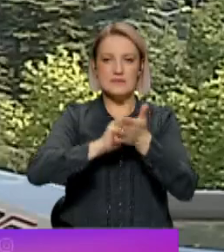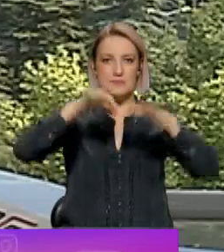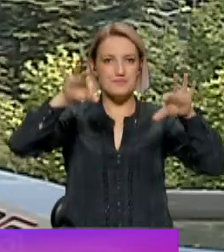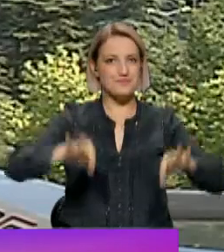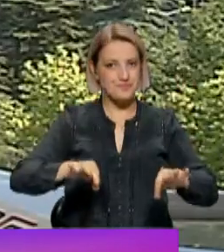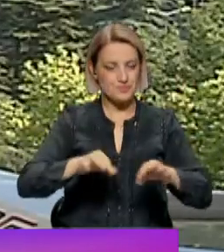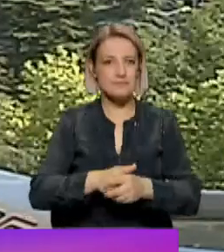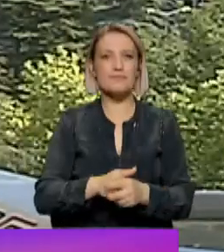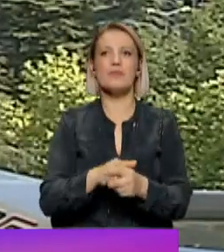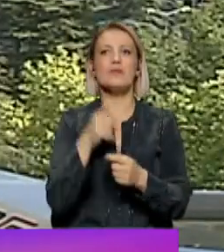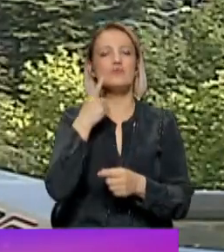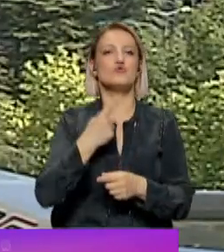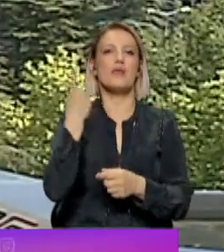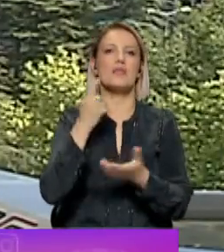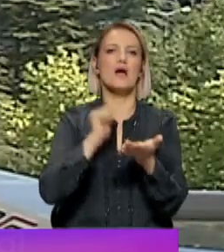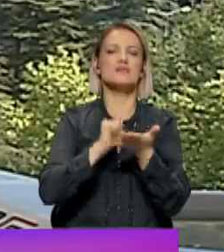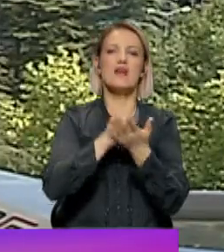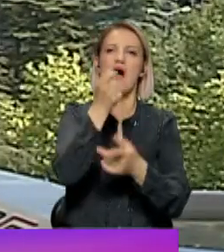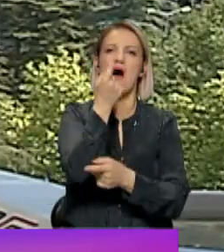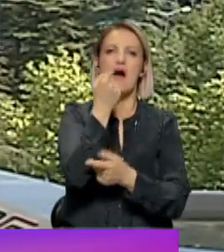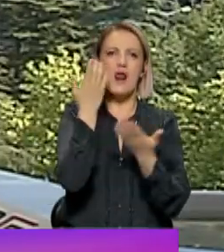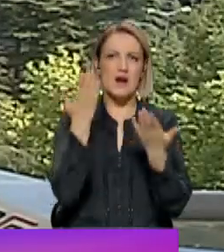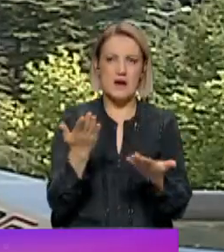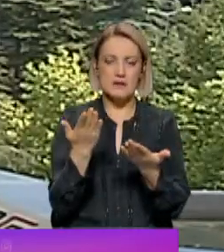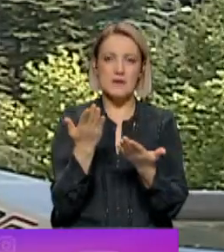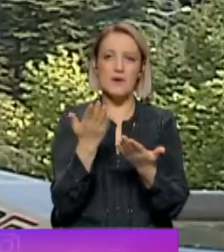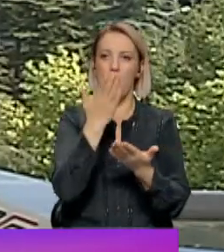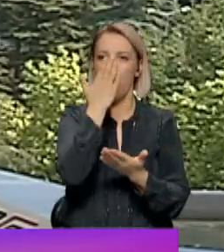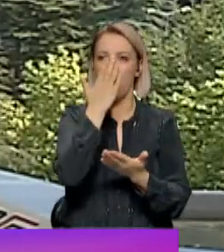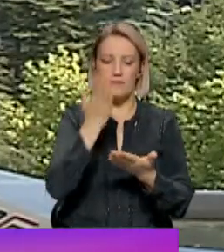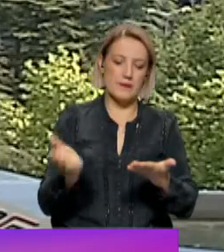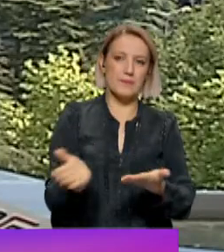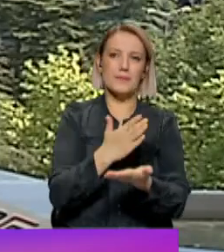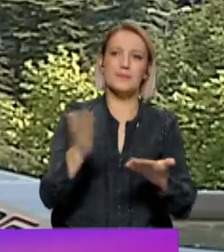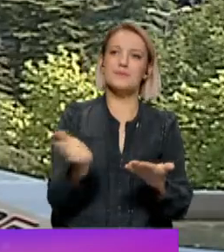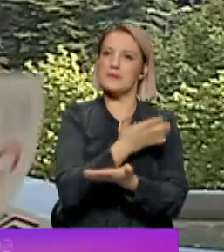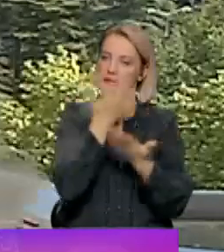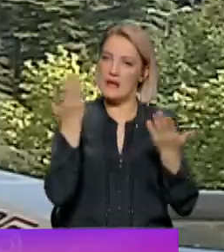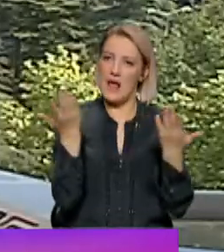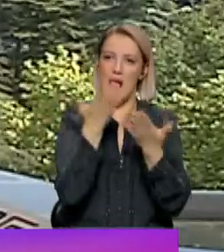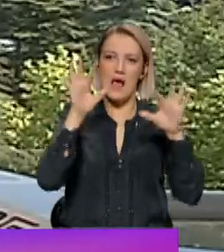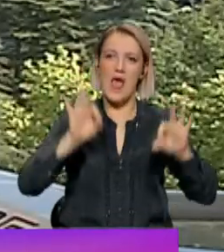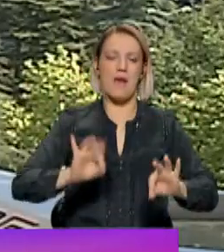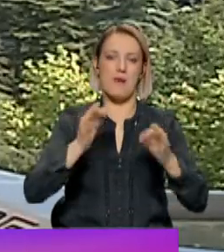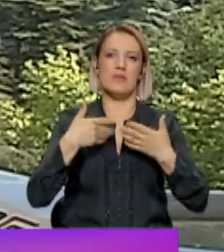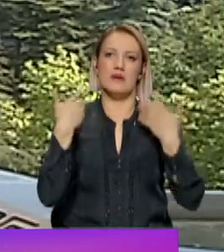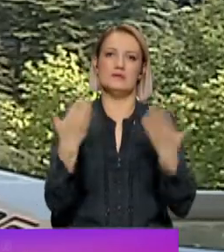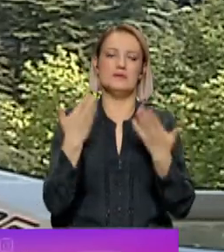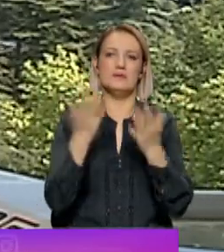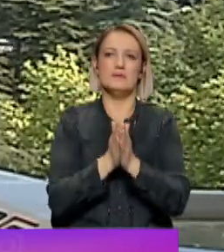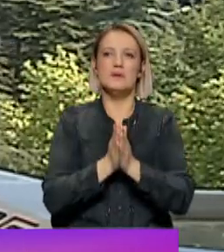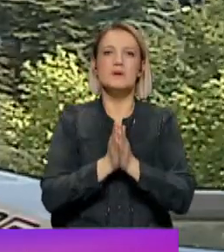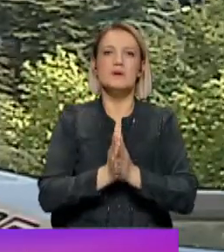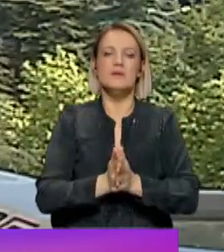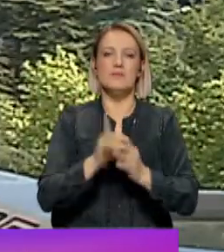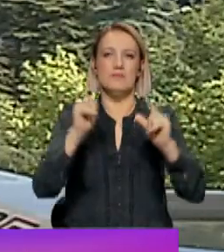başlayalım. Cumhuriyet Gazetesi şöyle bir Ankara'nın esintisiyle önümden uçup gitmişti. Hemen aktaralım Cumhuriyet